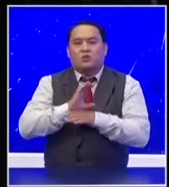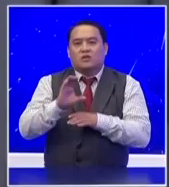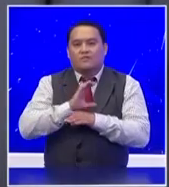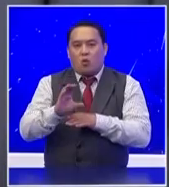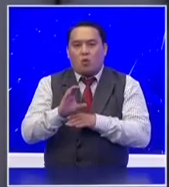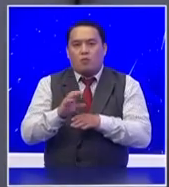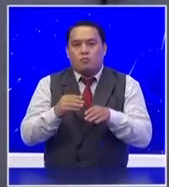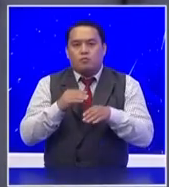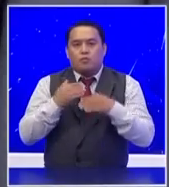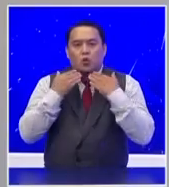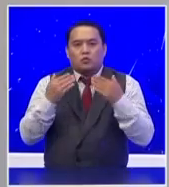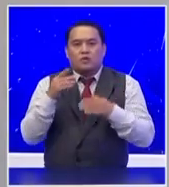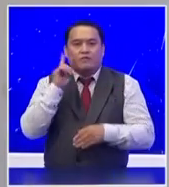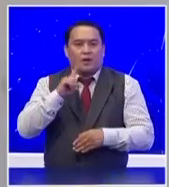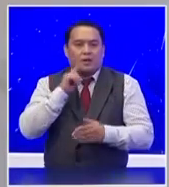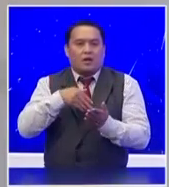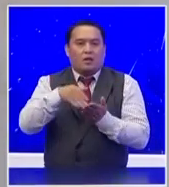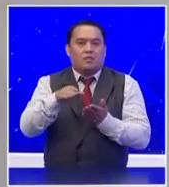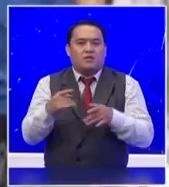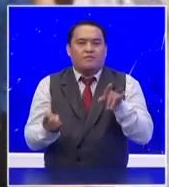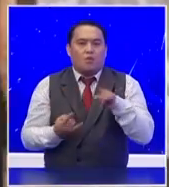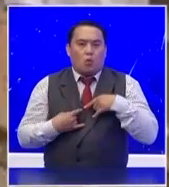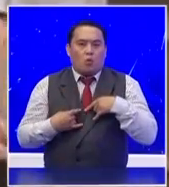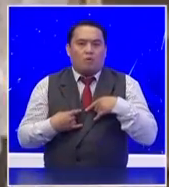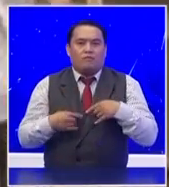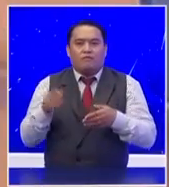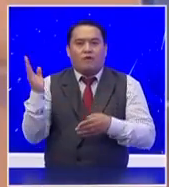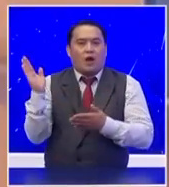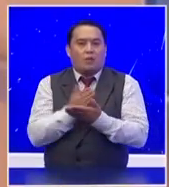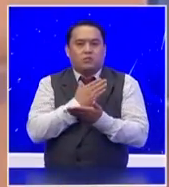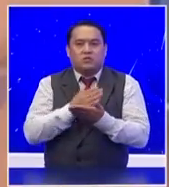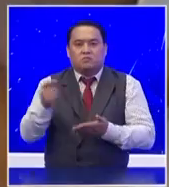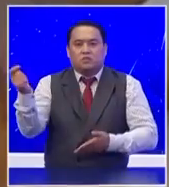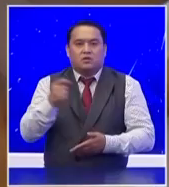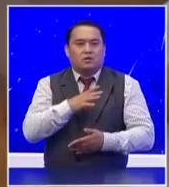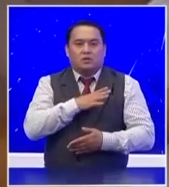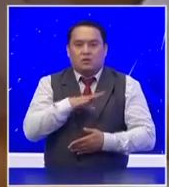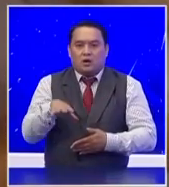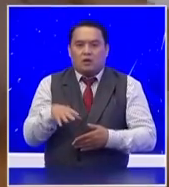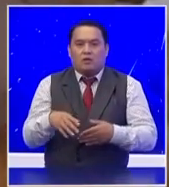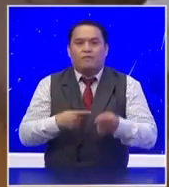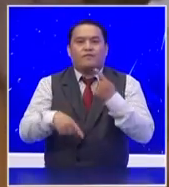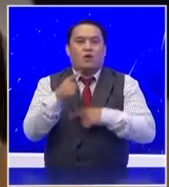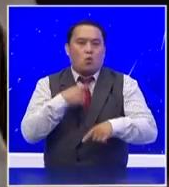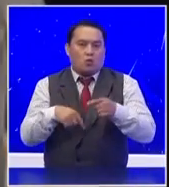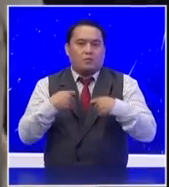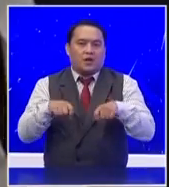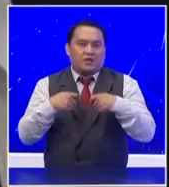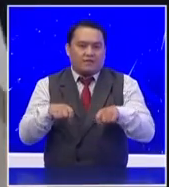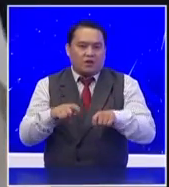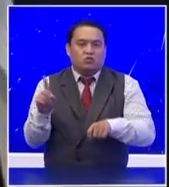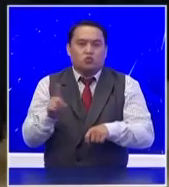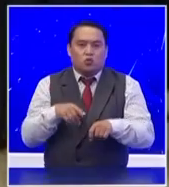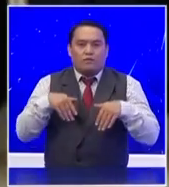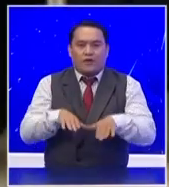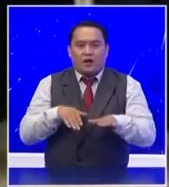Шокулбаева, после новости о временной отмене формы клиенты вообще перестали приходить. Некоторые поставщики вернули нереализованный товар. Чтобы